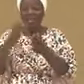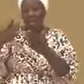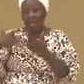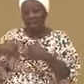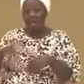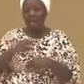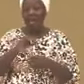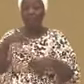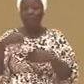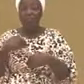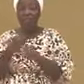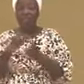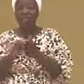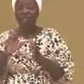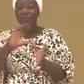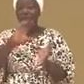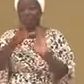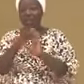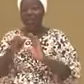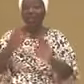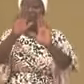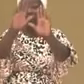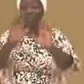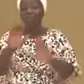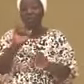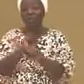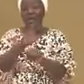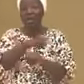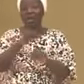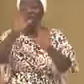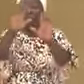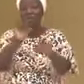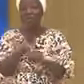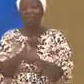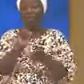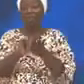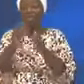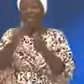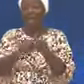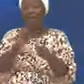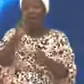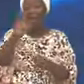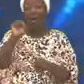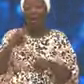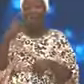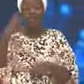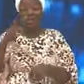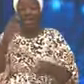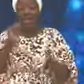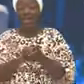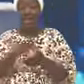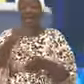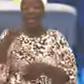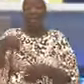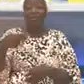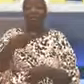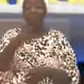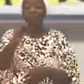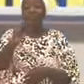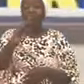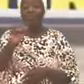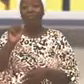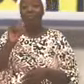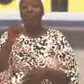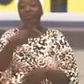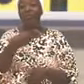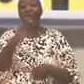récréation un miracle que tout le monde pourra voir que faron que le